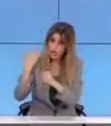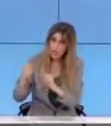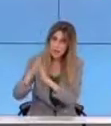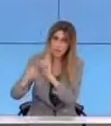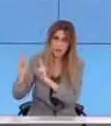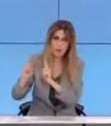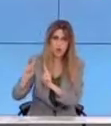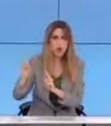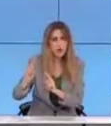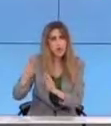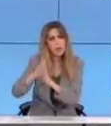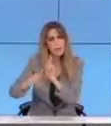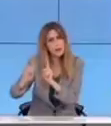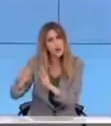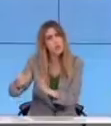προηγούμενες παρεμβάσεις,